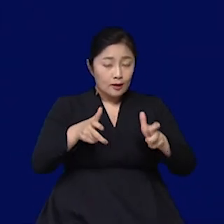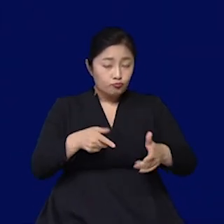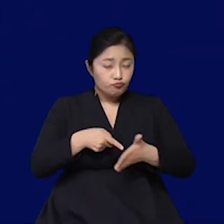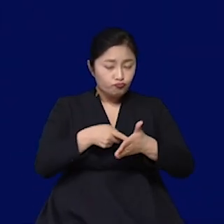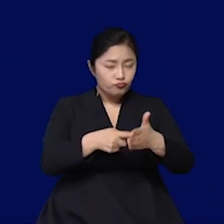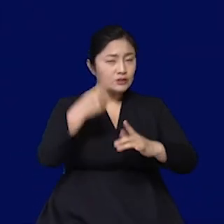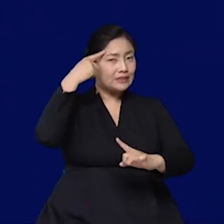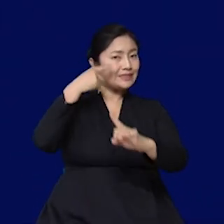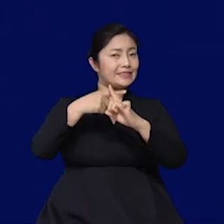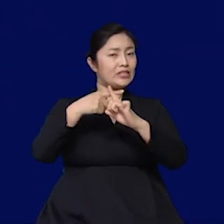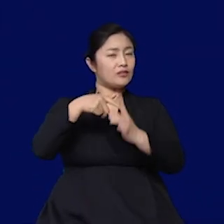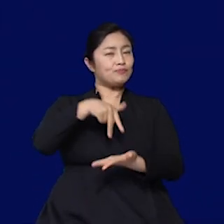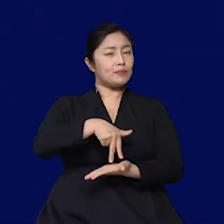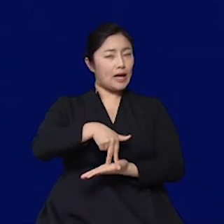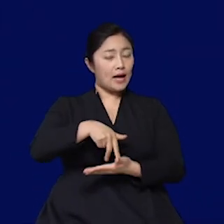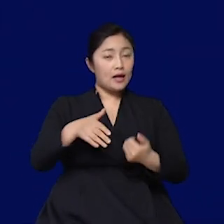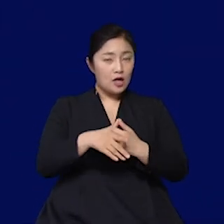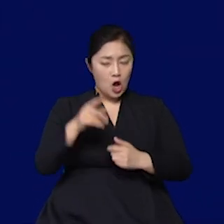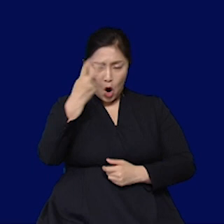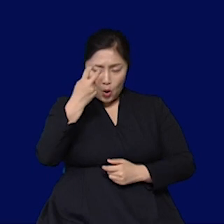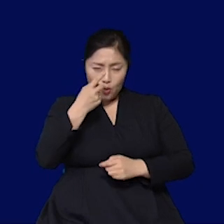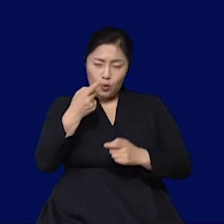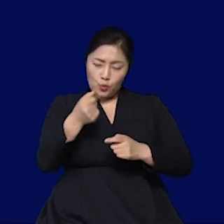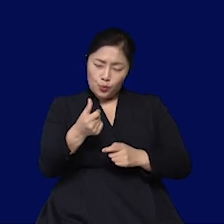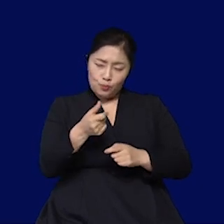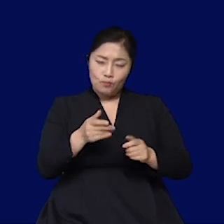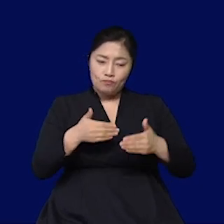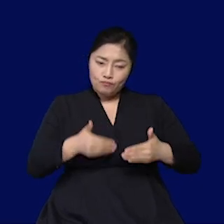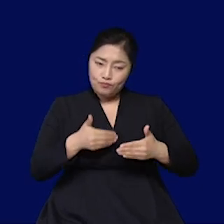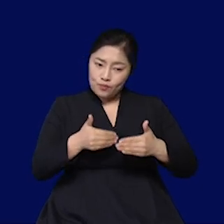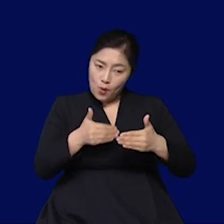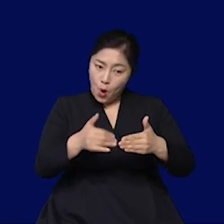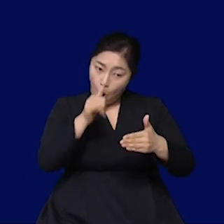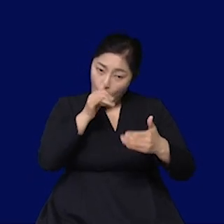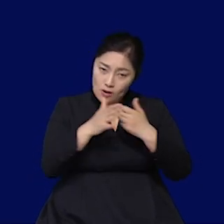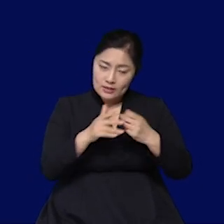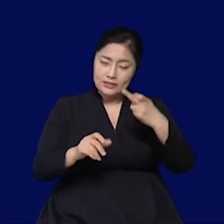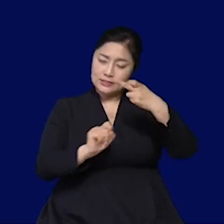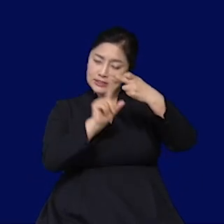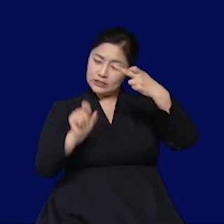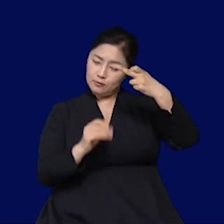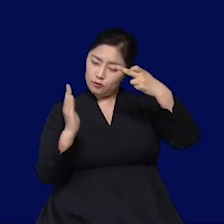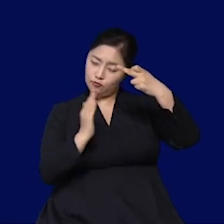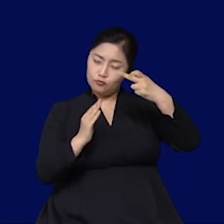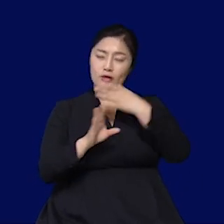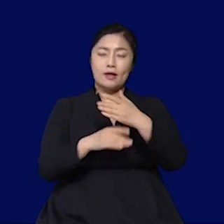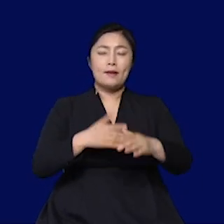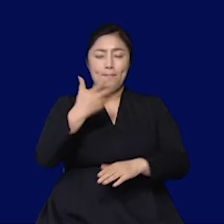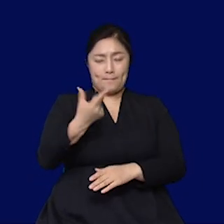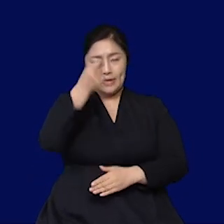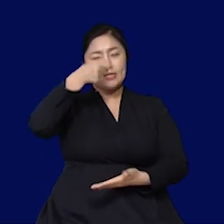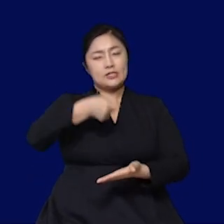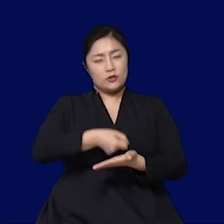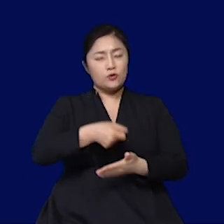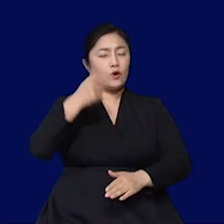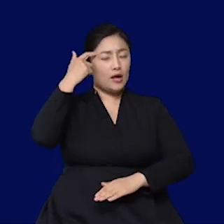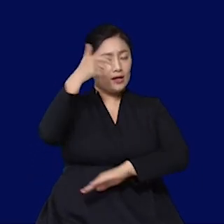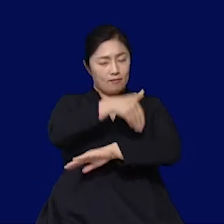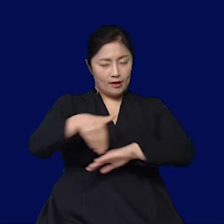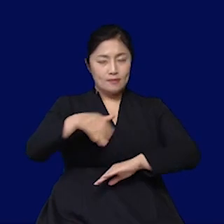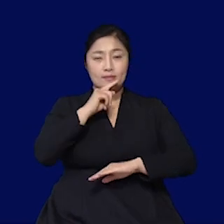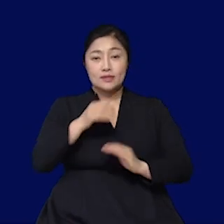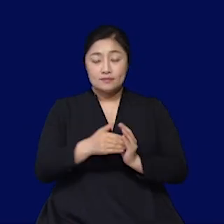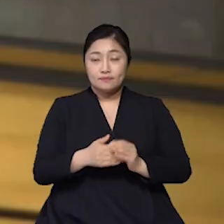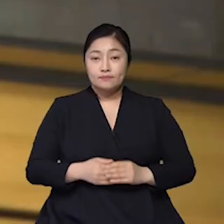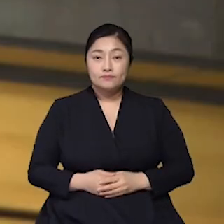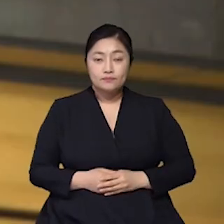추진을 긍정적으로 보고 있다며 검토가 상당 부분 진행된 만큼 12월 중에는 최종 결정을 내릴 예정이라고